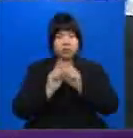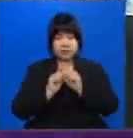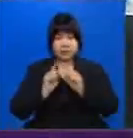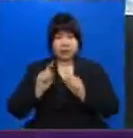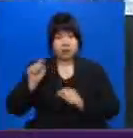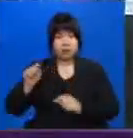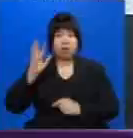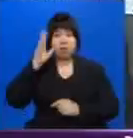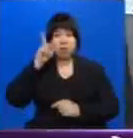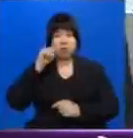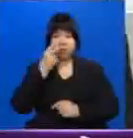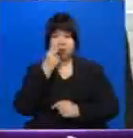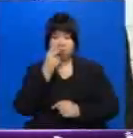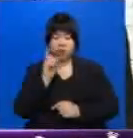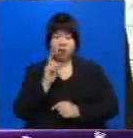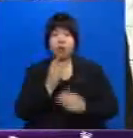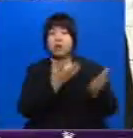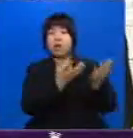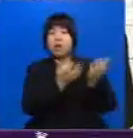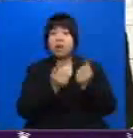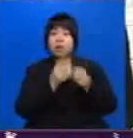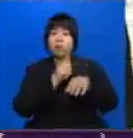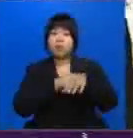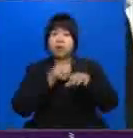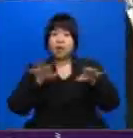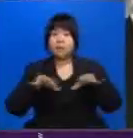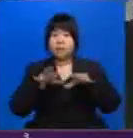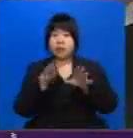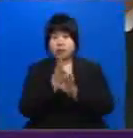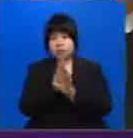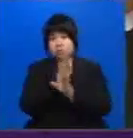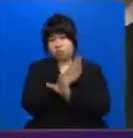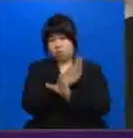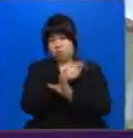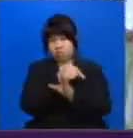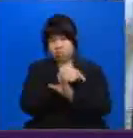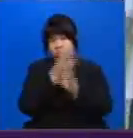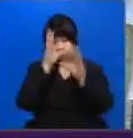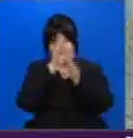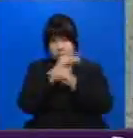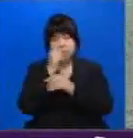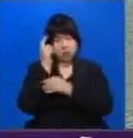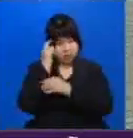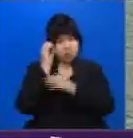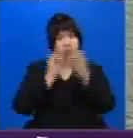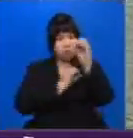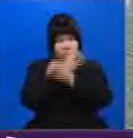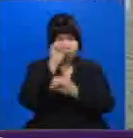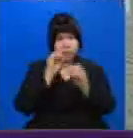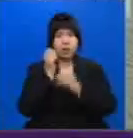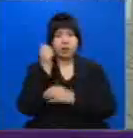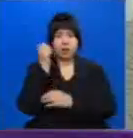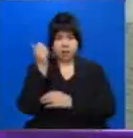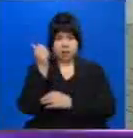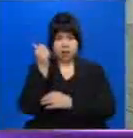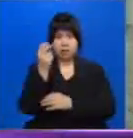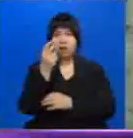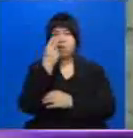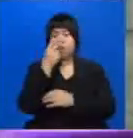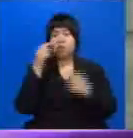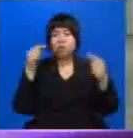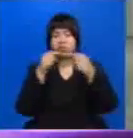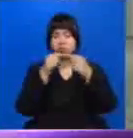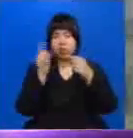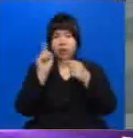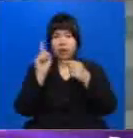บางส่วนที่มองว่าการรับบุตรหลานในเวลาปกติก่อนเย็นหรือก่อนฟ้ามืดก็น่าจะยังปลอดภัยอยู่เพราะมองว่าเหตุการณ์ความรุนแรง